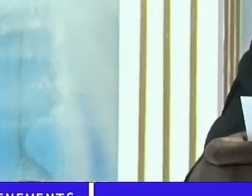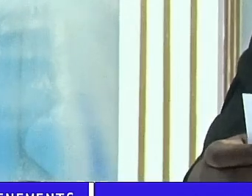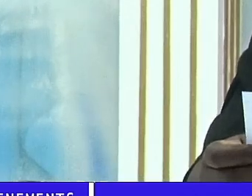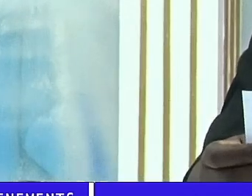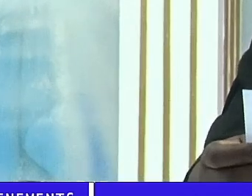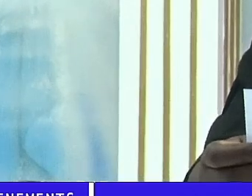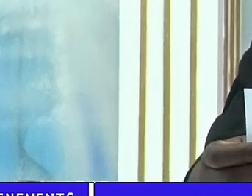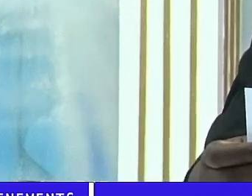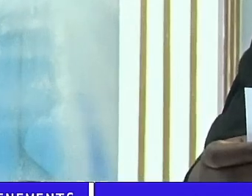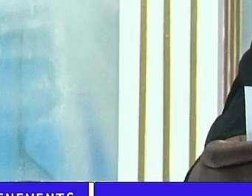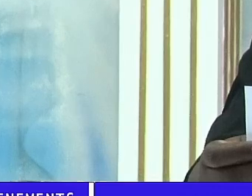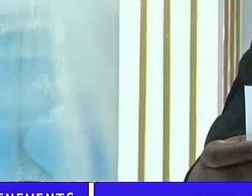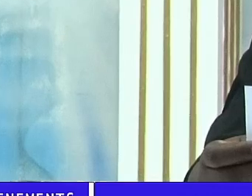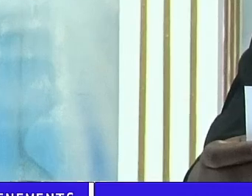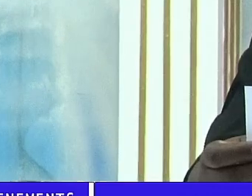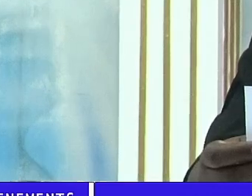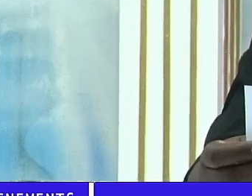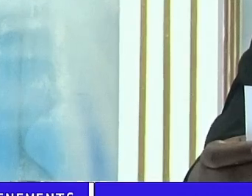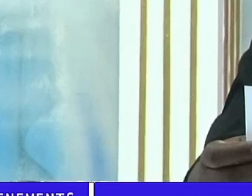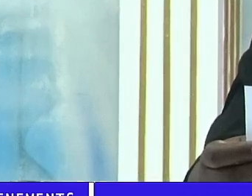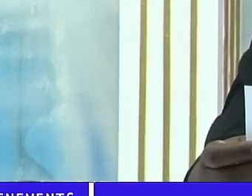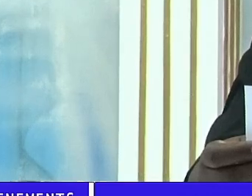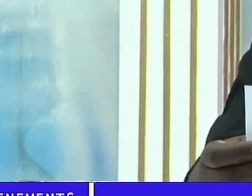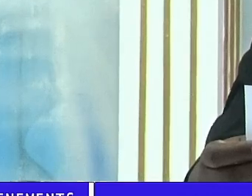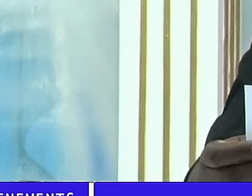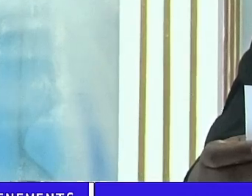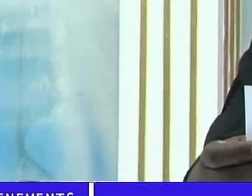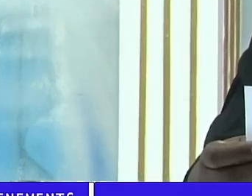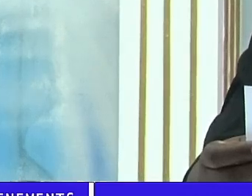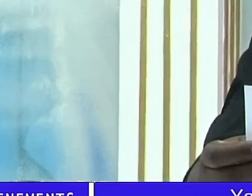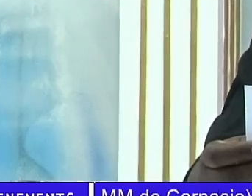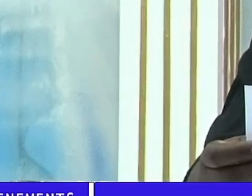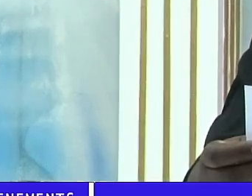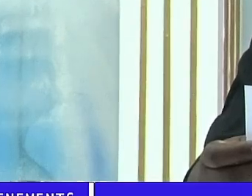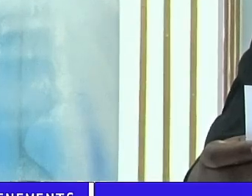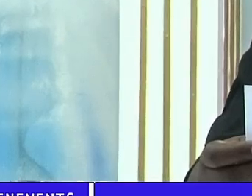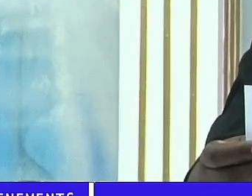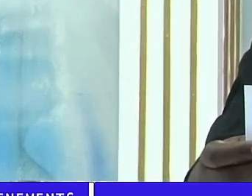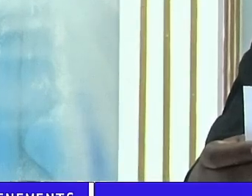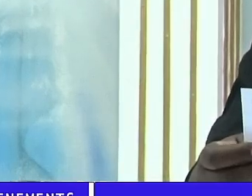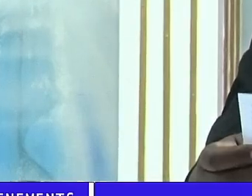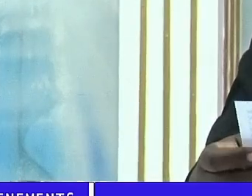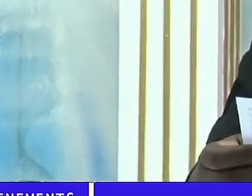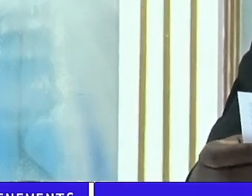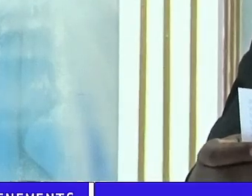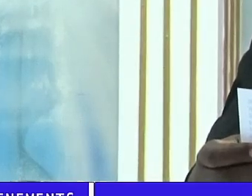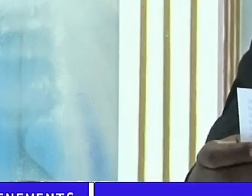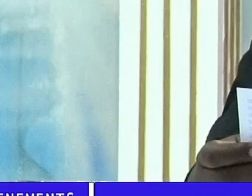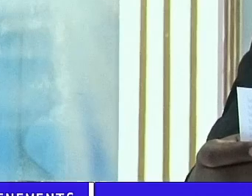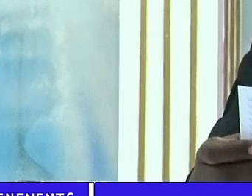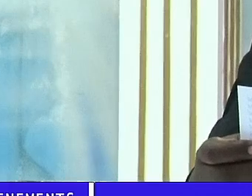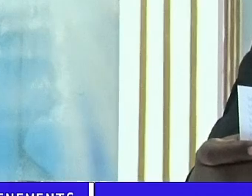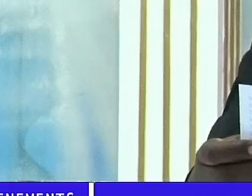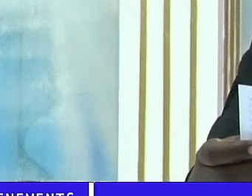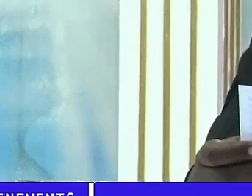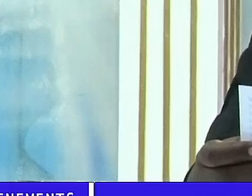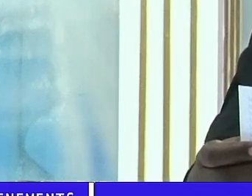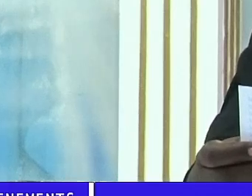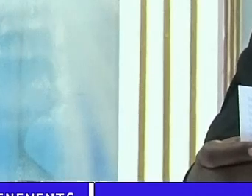Templier, Nevers Christophe, Monsieur et Madame Philippe Chéry, Marietta Loture, Armand